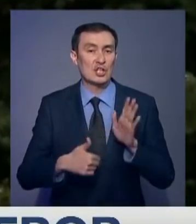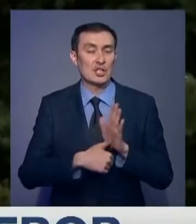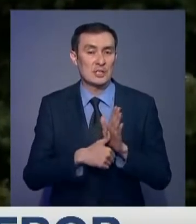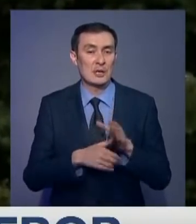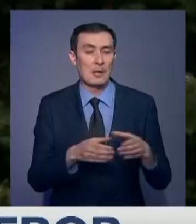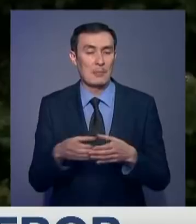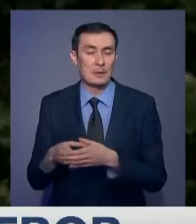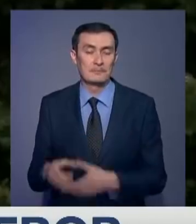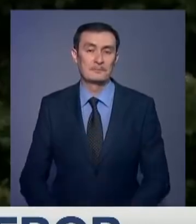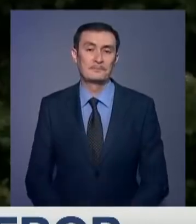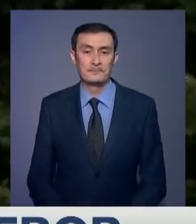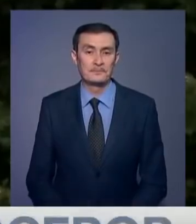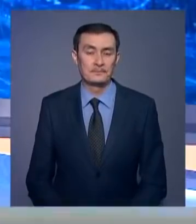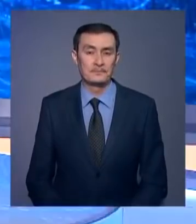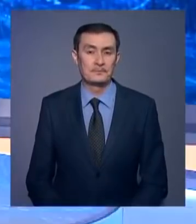6 тупиков.